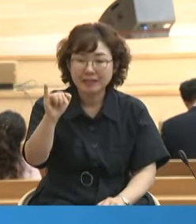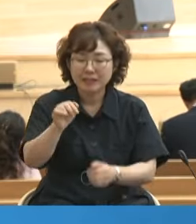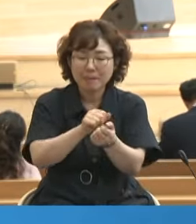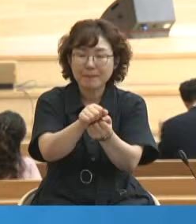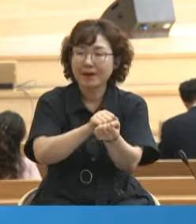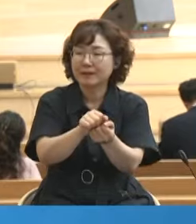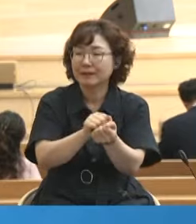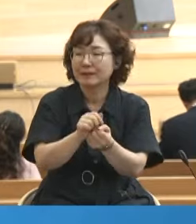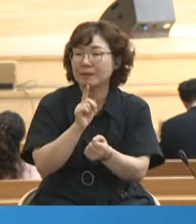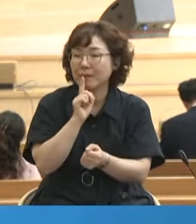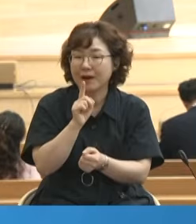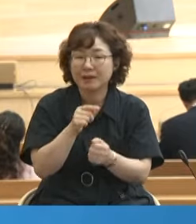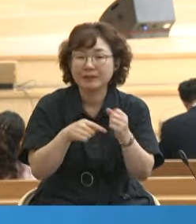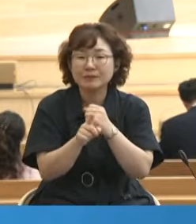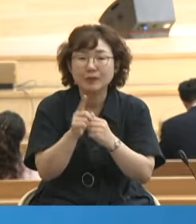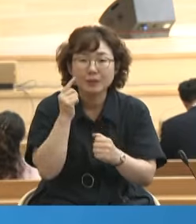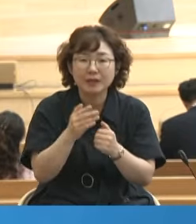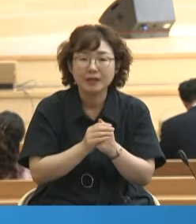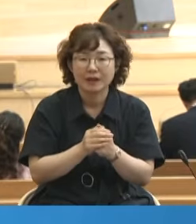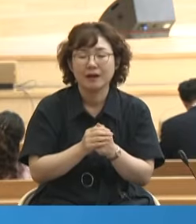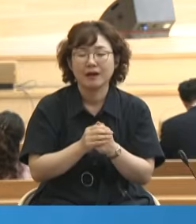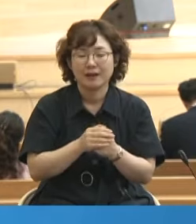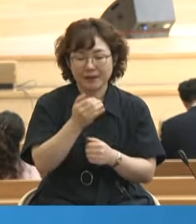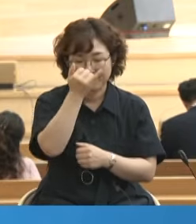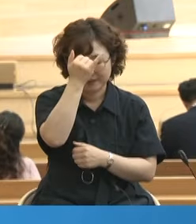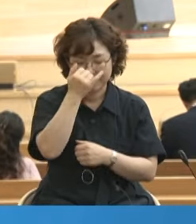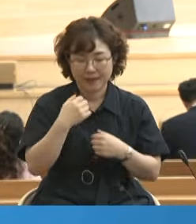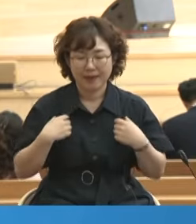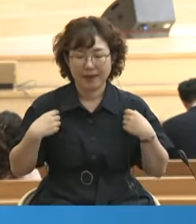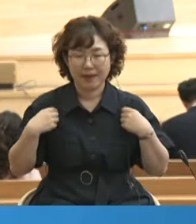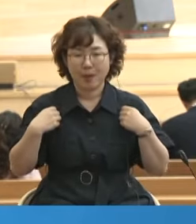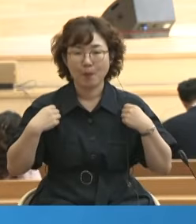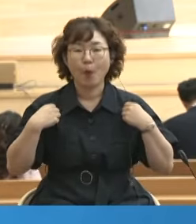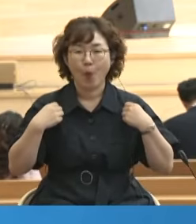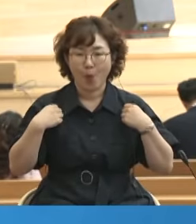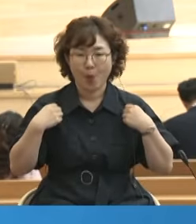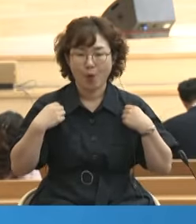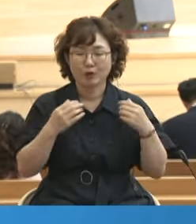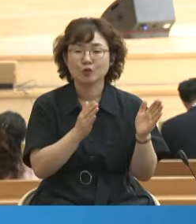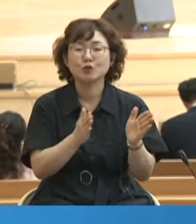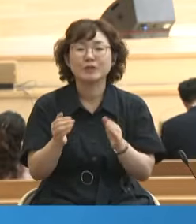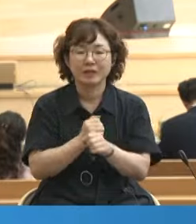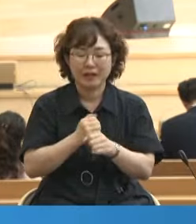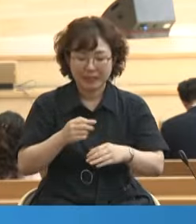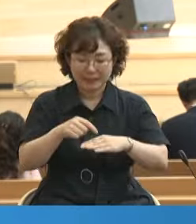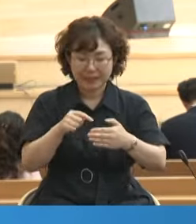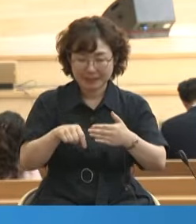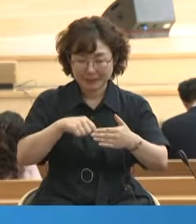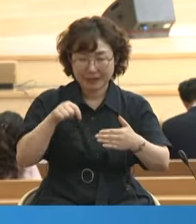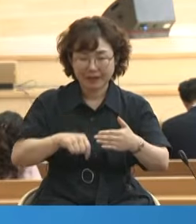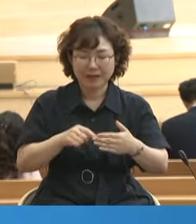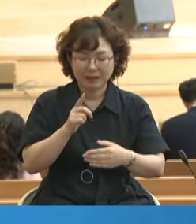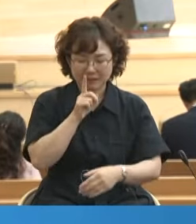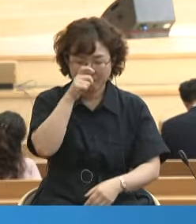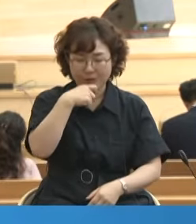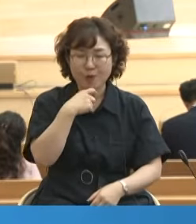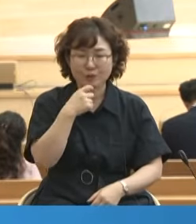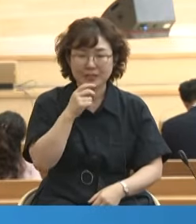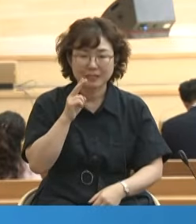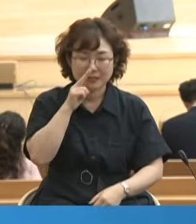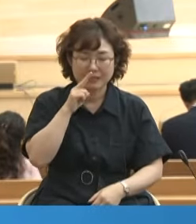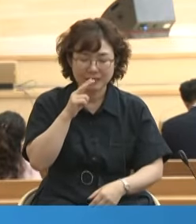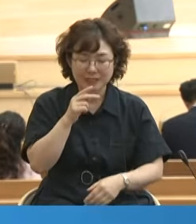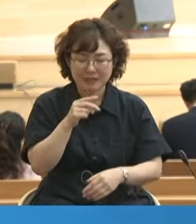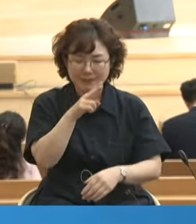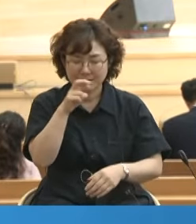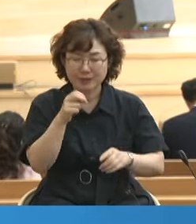의미일까요? 예복을 준비한다. 우리 심령 속에 더러운 것들, 시기, 질투, 분쟁,